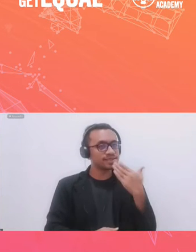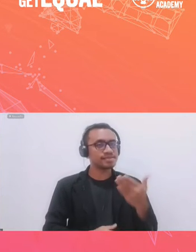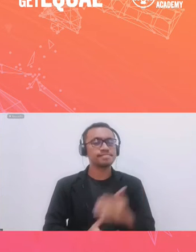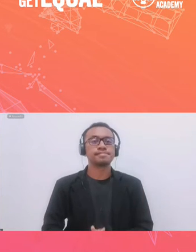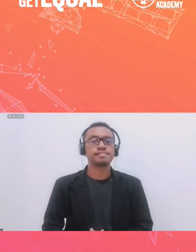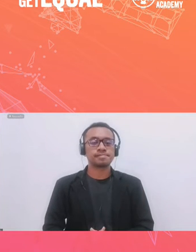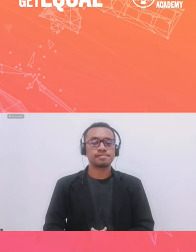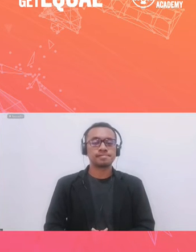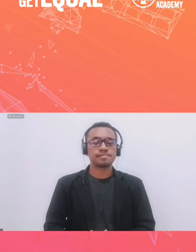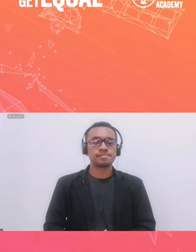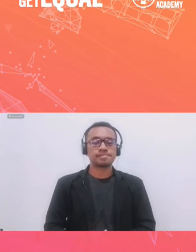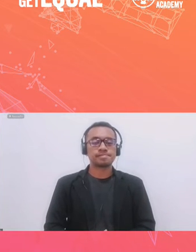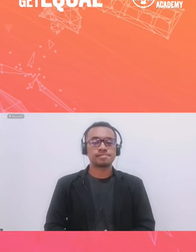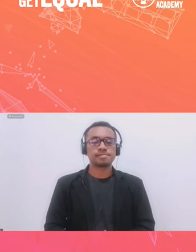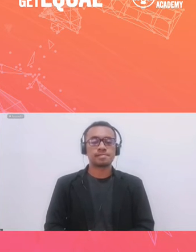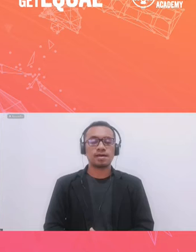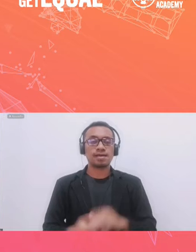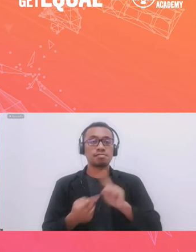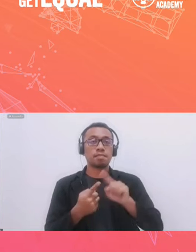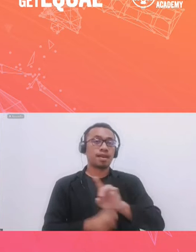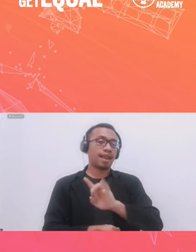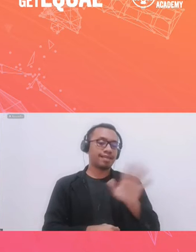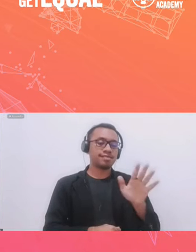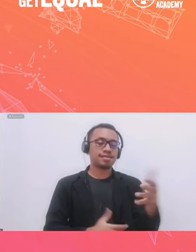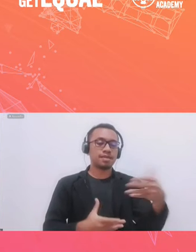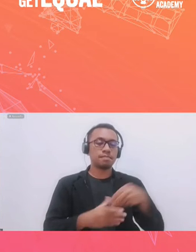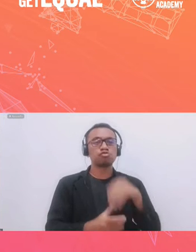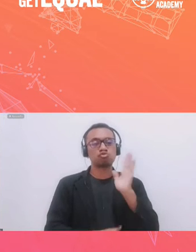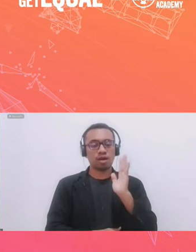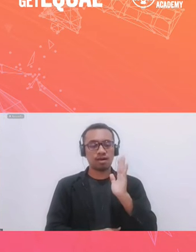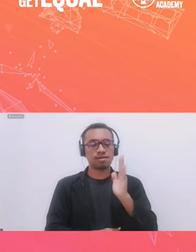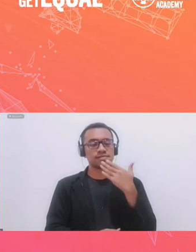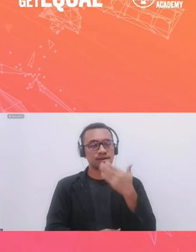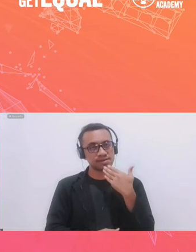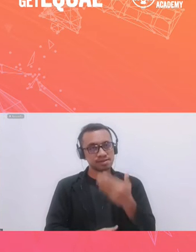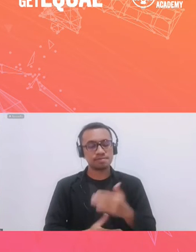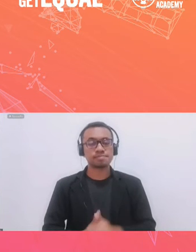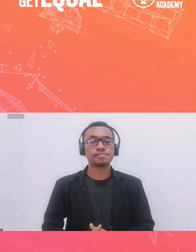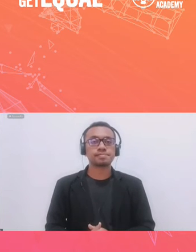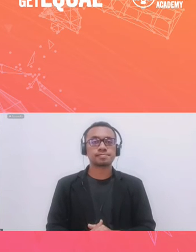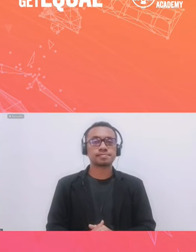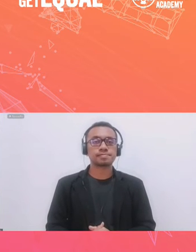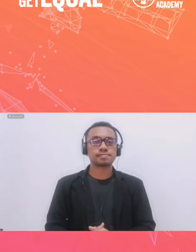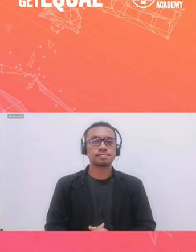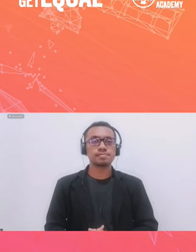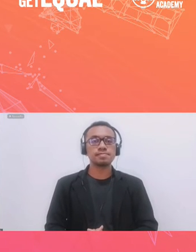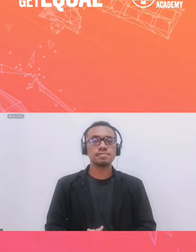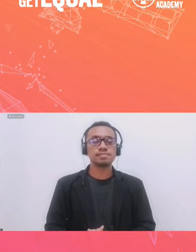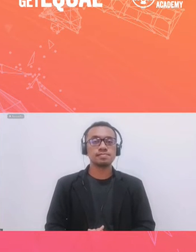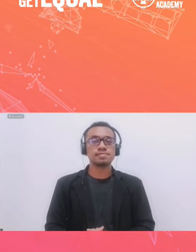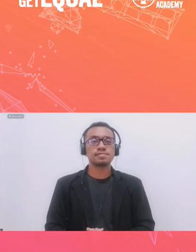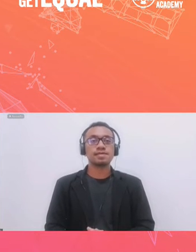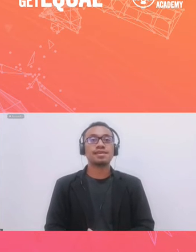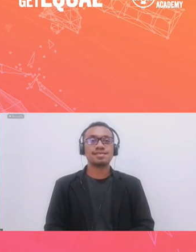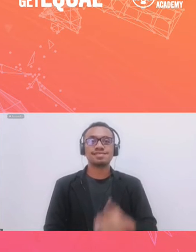Kepada semua teman-teman yang sudah terlibat, dan saya juga tidak lupa ingin memberikan ucapan terima